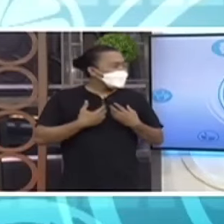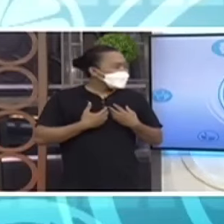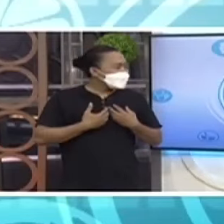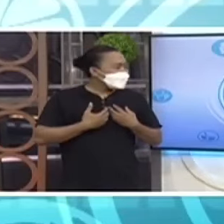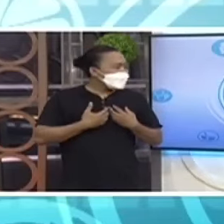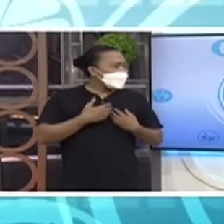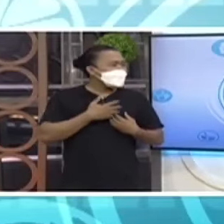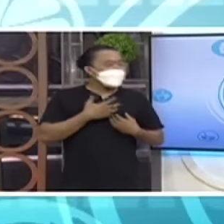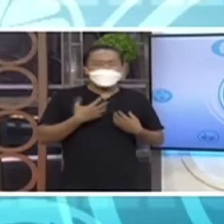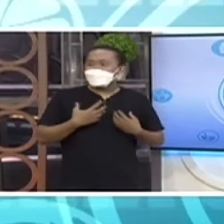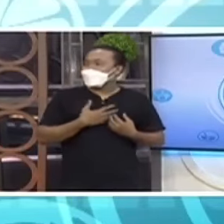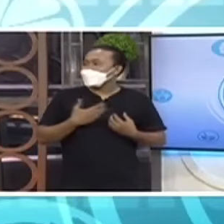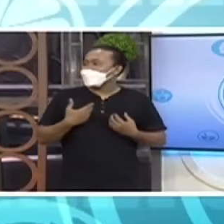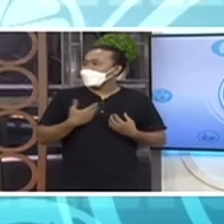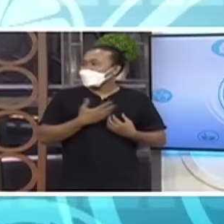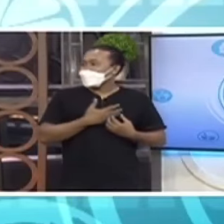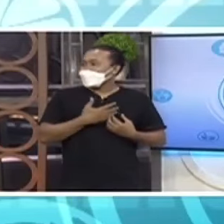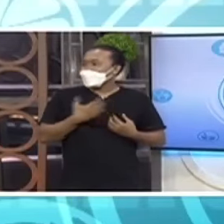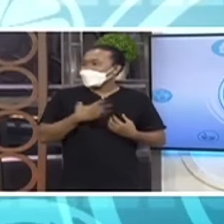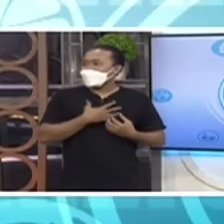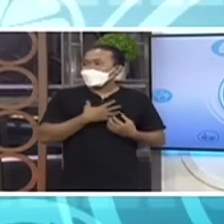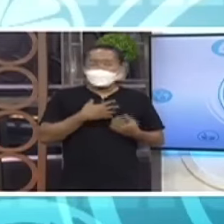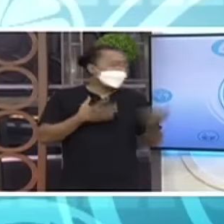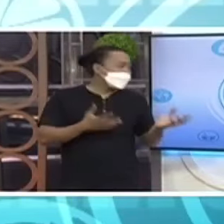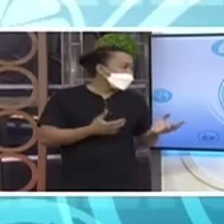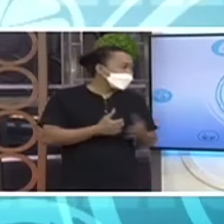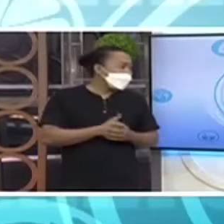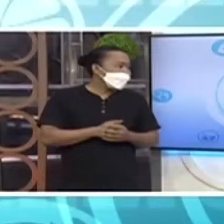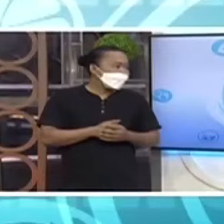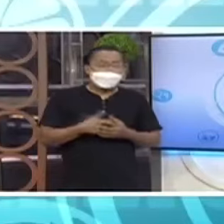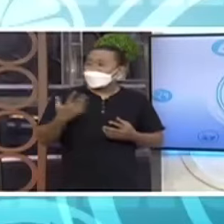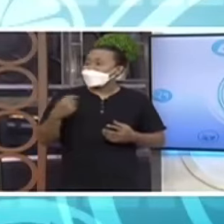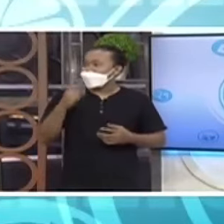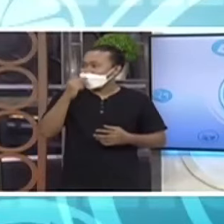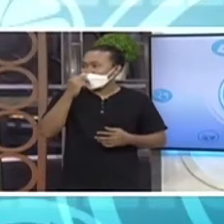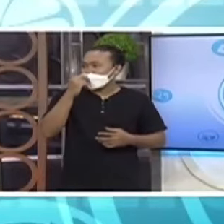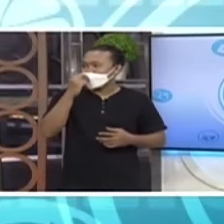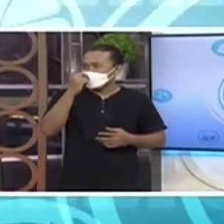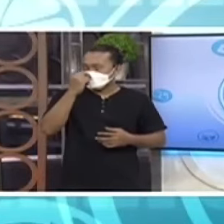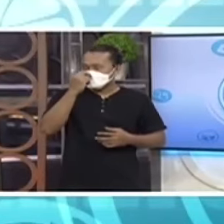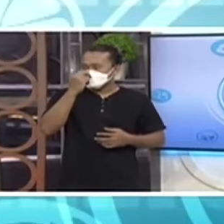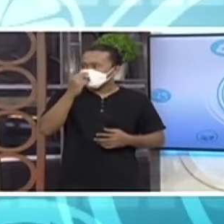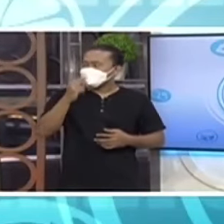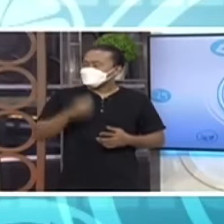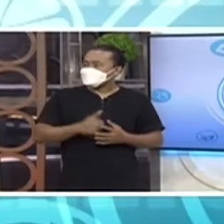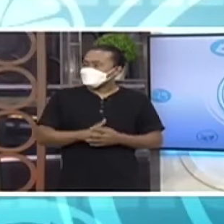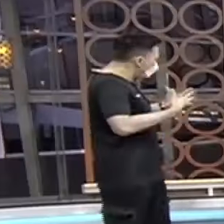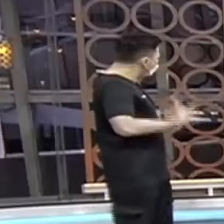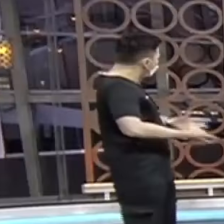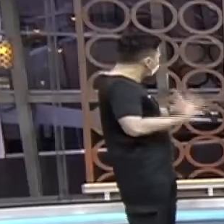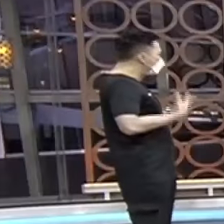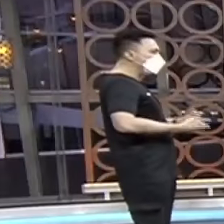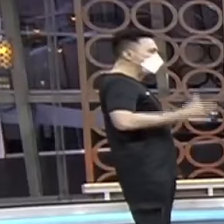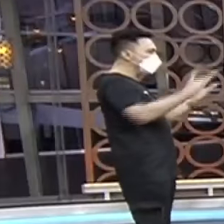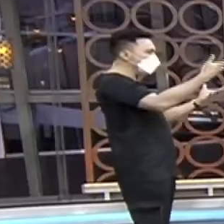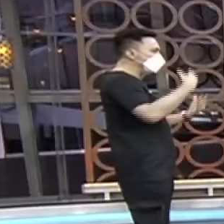tentunya akan mengurangi rasa sakit di titik-titik yang seperti disampaikan tadi e sesak napas tadi gitu I nah gerakan